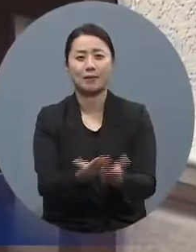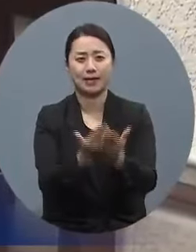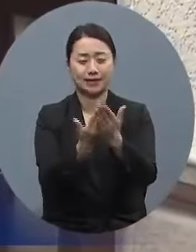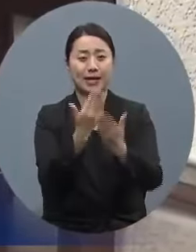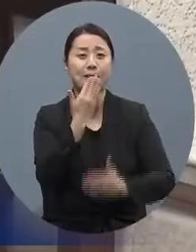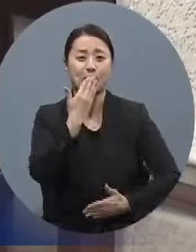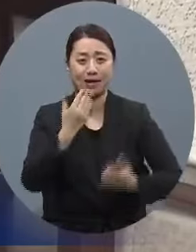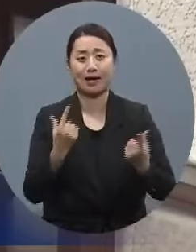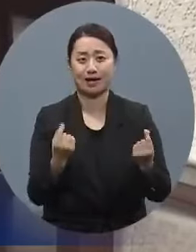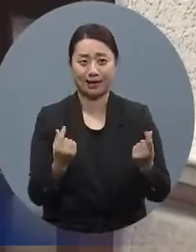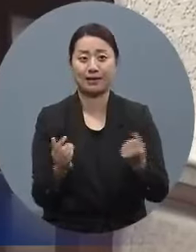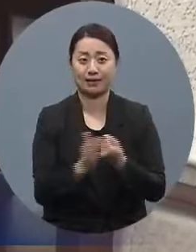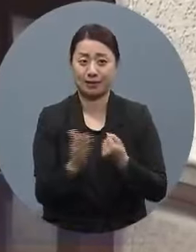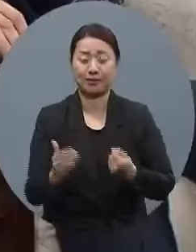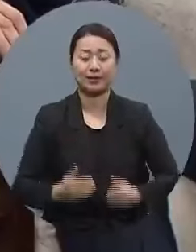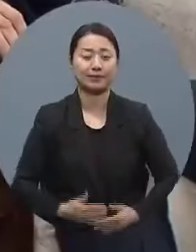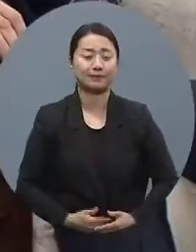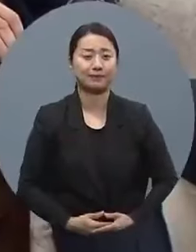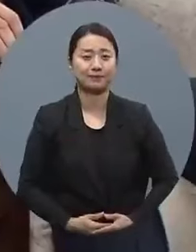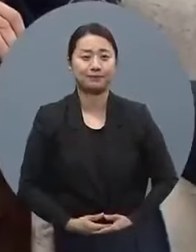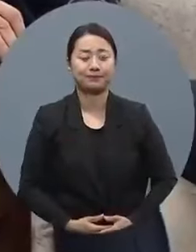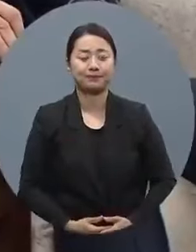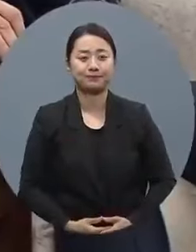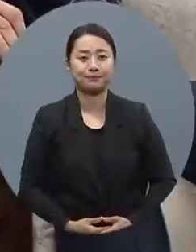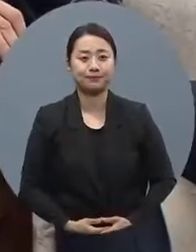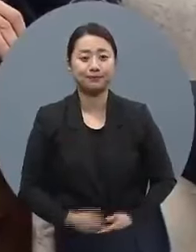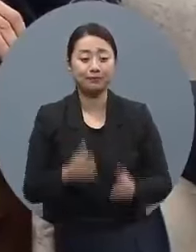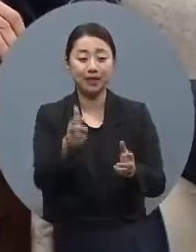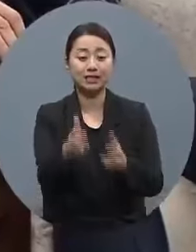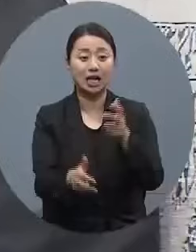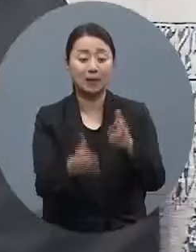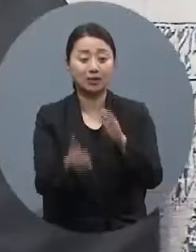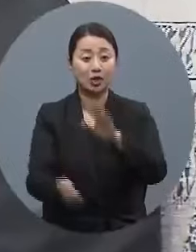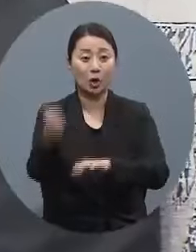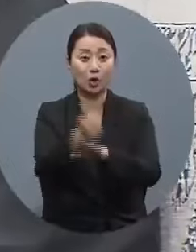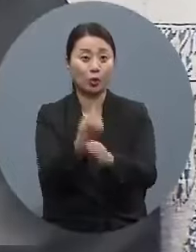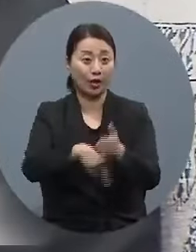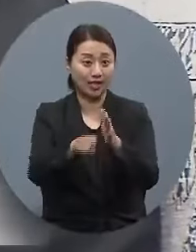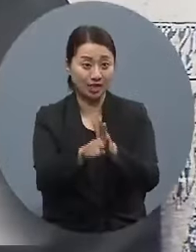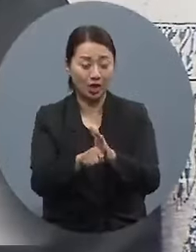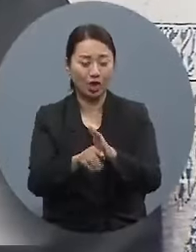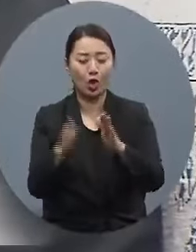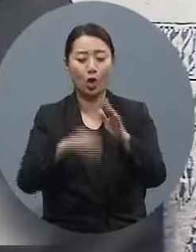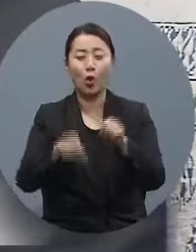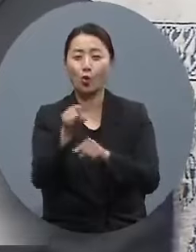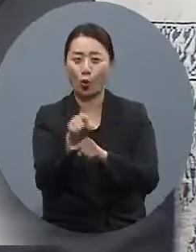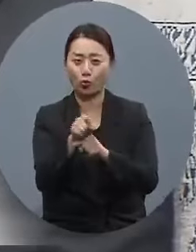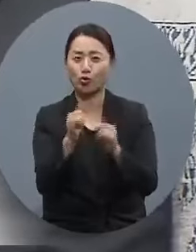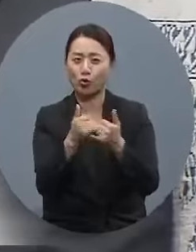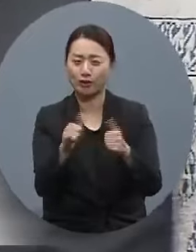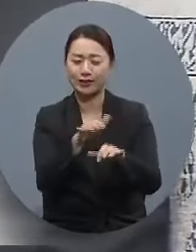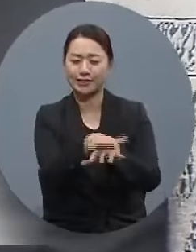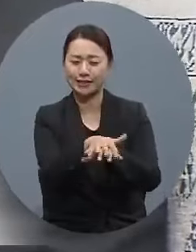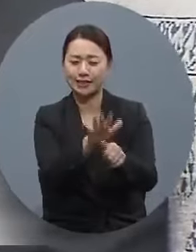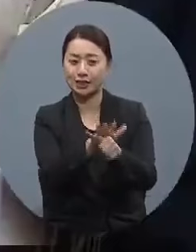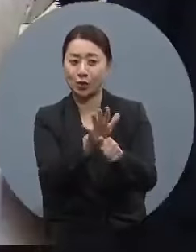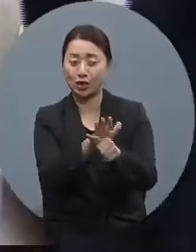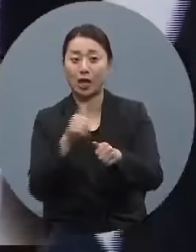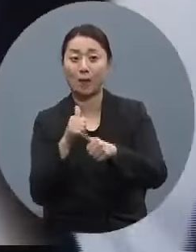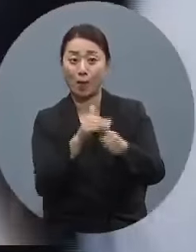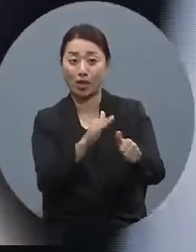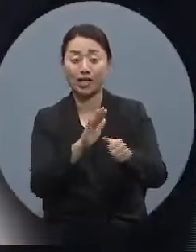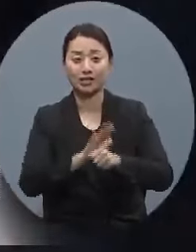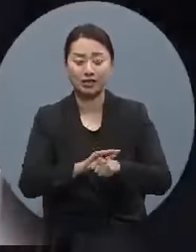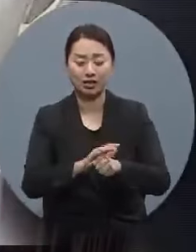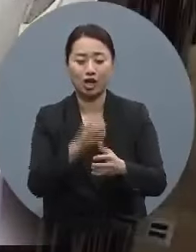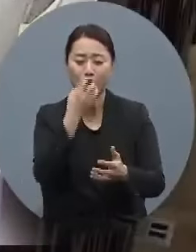지속적으로을 할 거기 때문에 이번 사업의 성공을 위해 울산시는 기업 현장 지원단 공무원을 기업체에